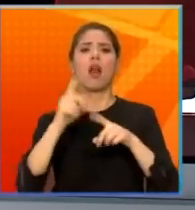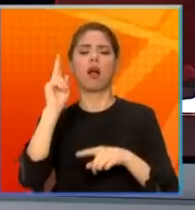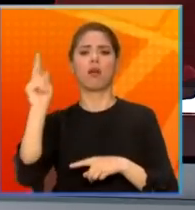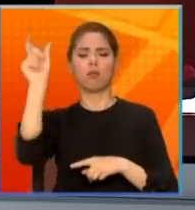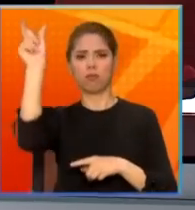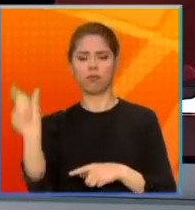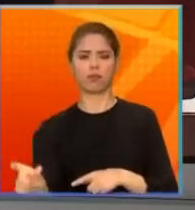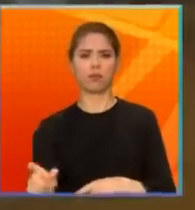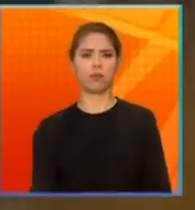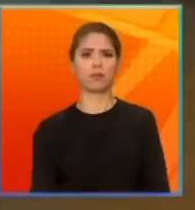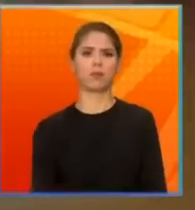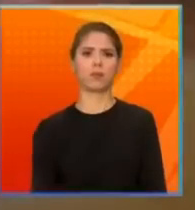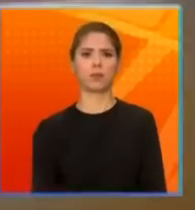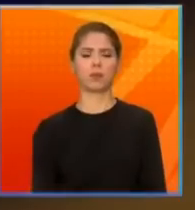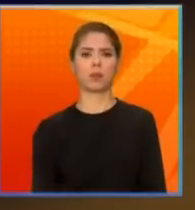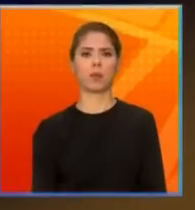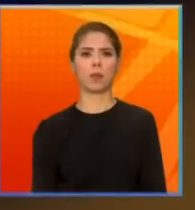Rockefeller'lar.